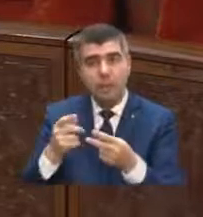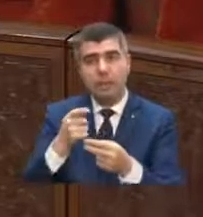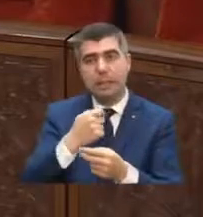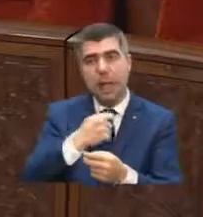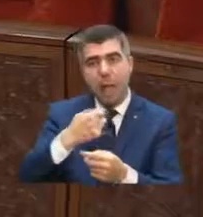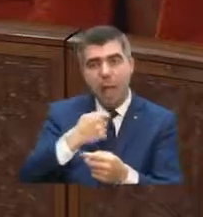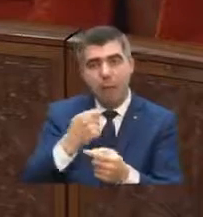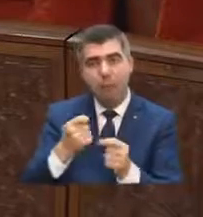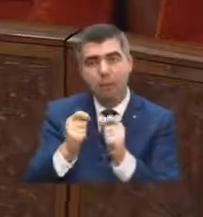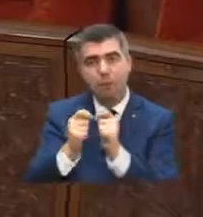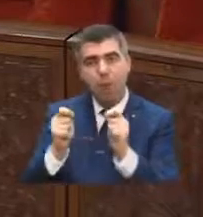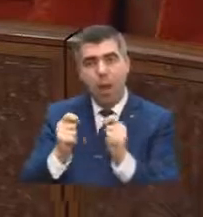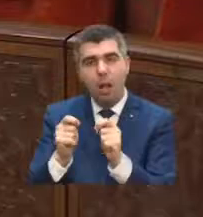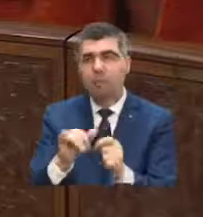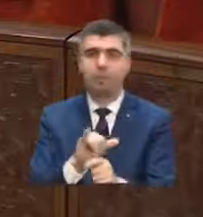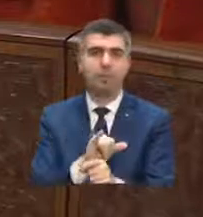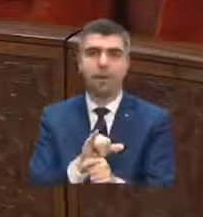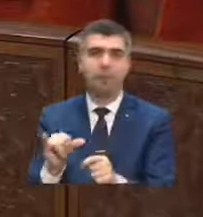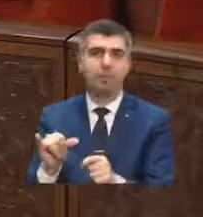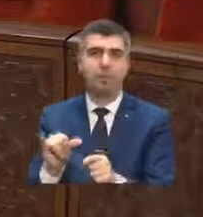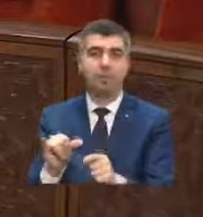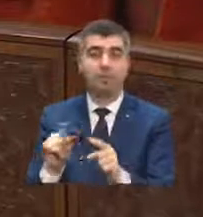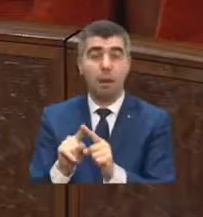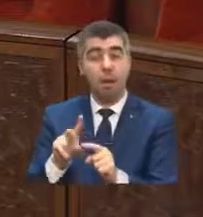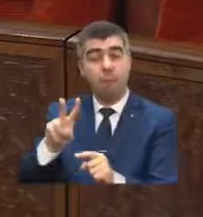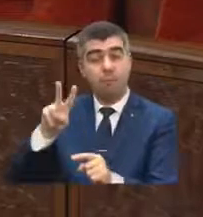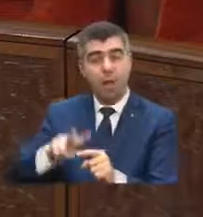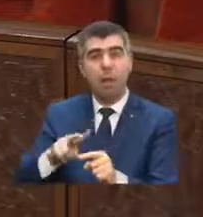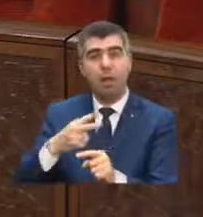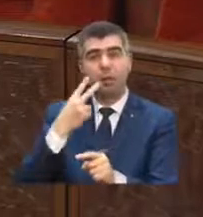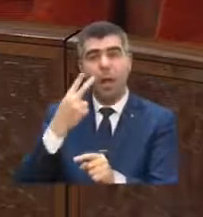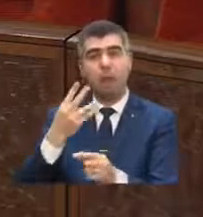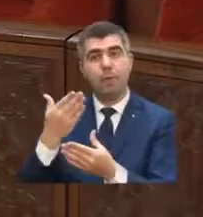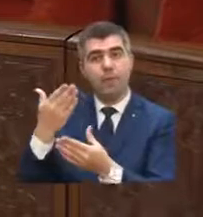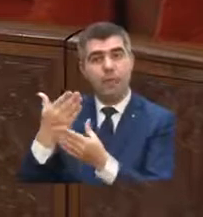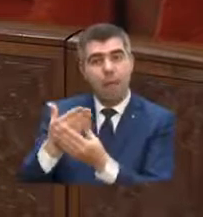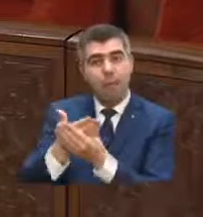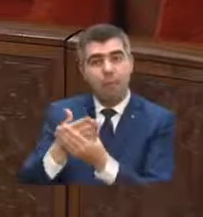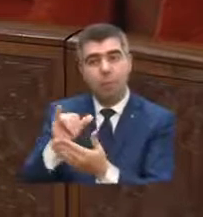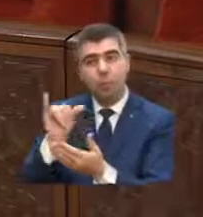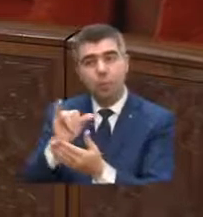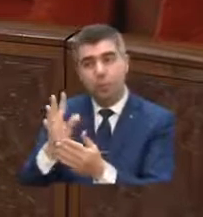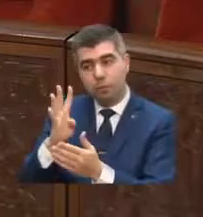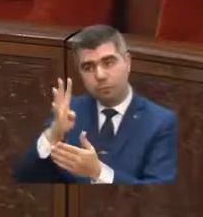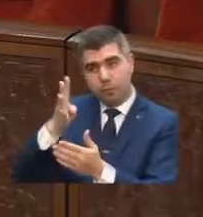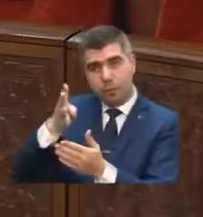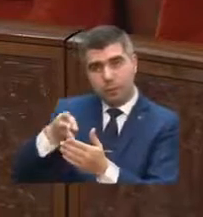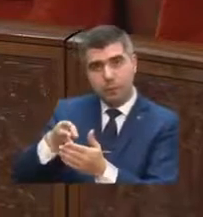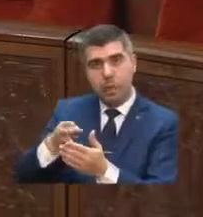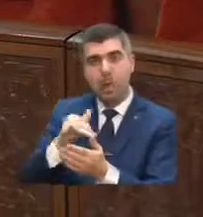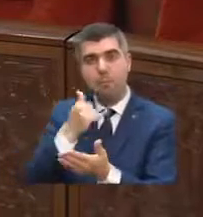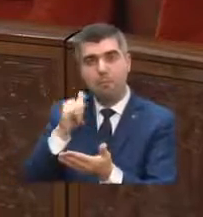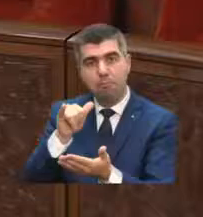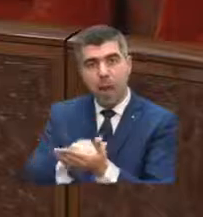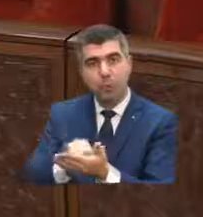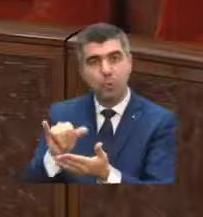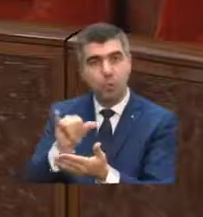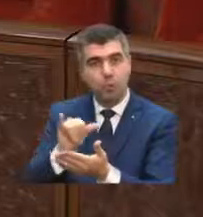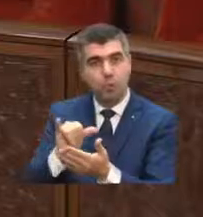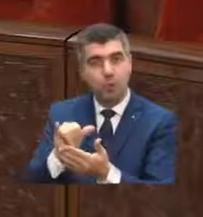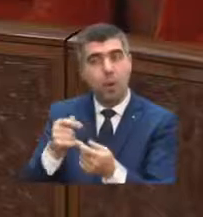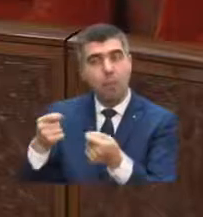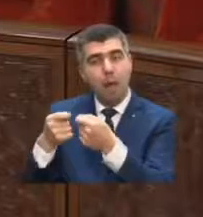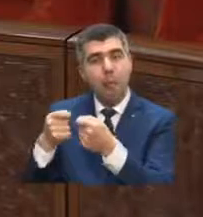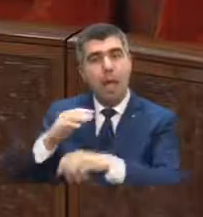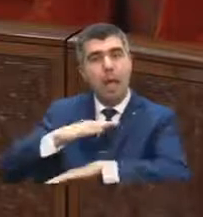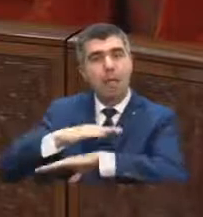هذا راه وزاره الصحه غادي تصرح. لا، هناك تاكد على مستوى المختبر المركزي المعتمد من طرف منظمه الصحه العالميه باش يمكن